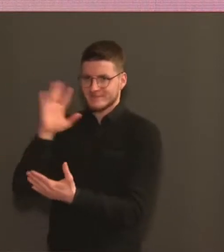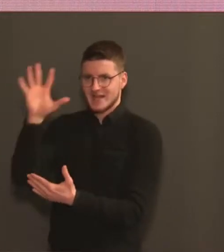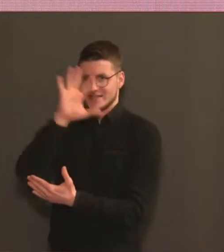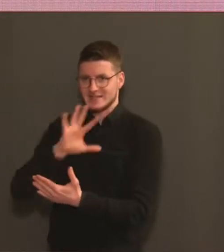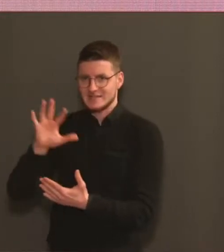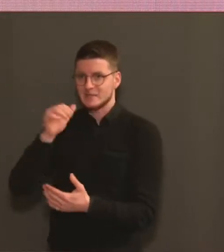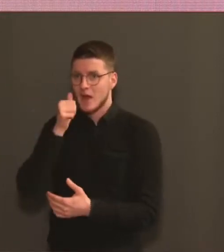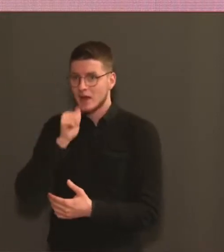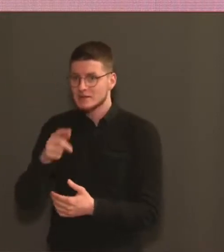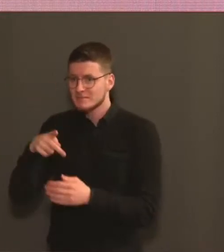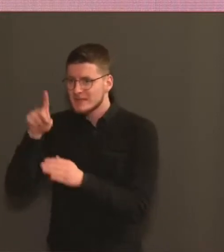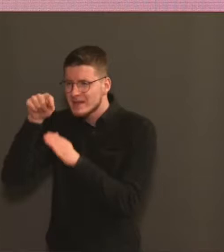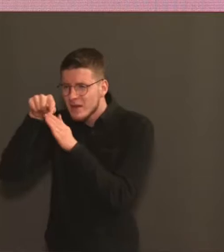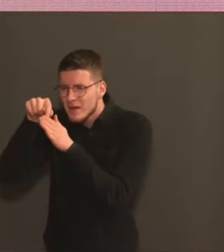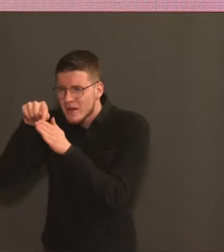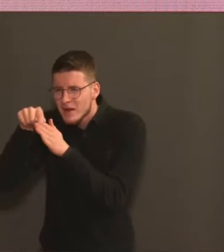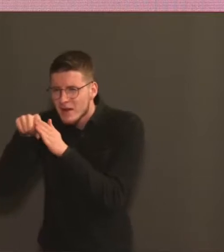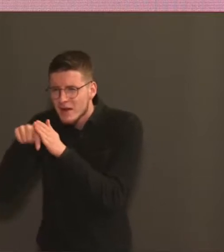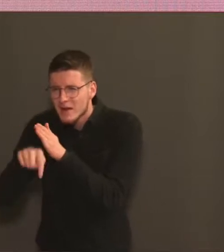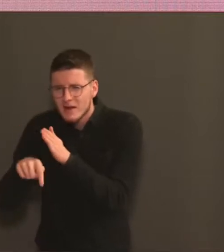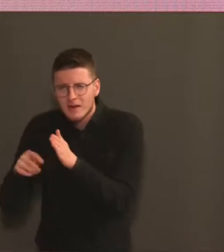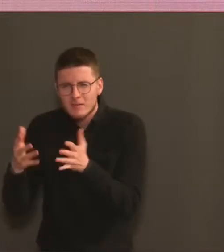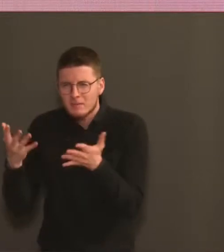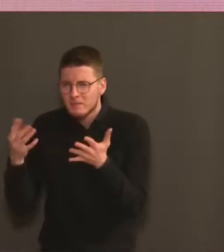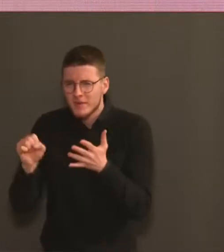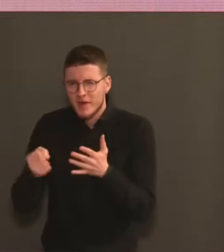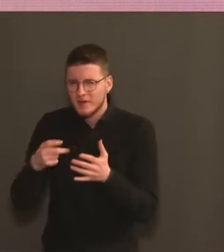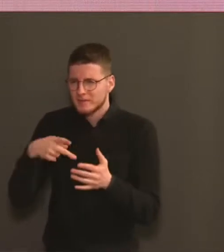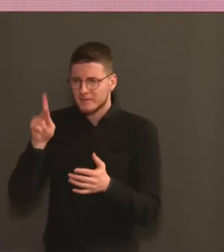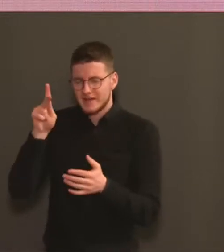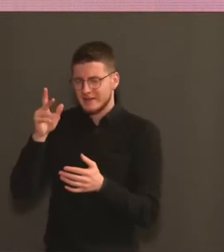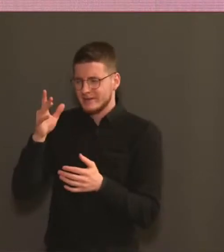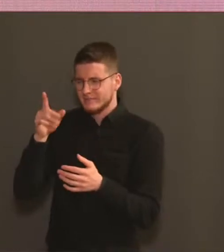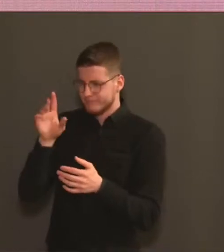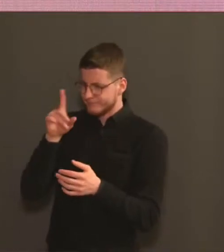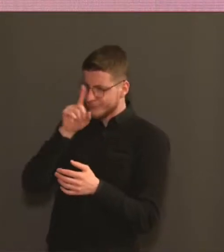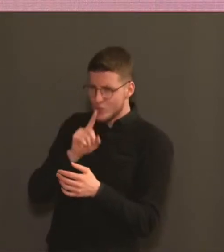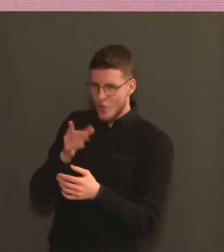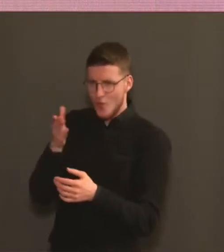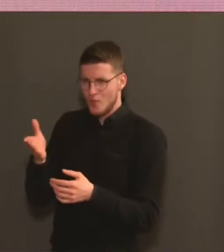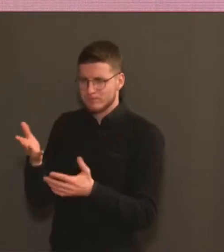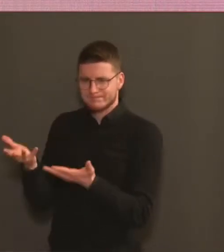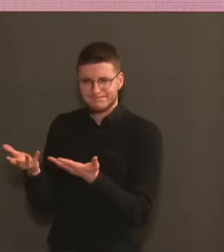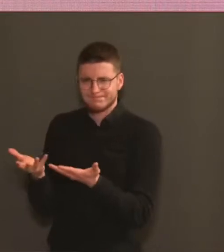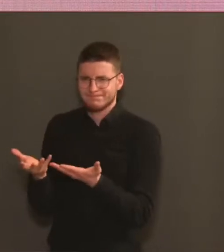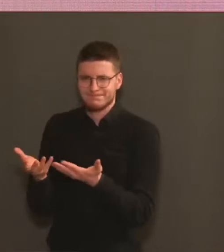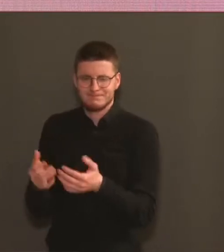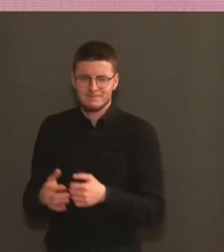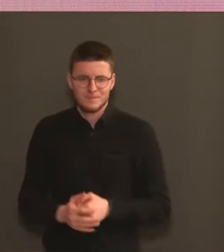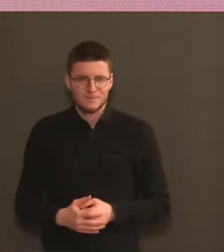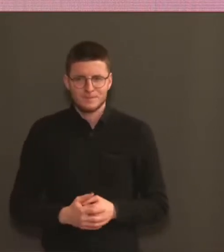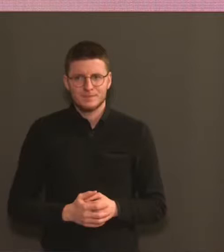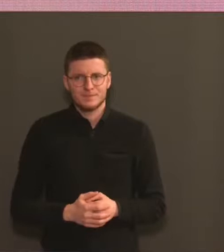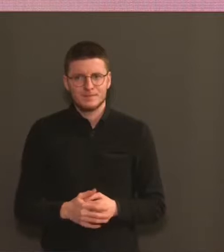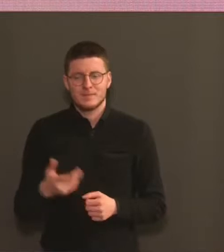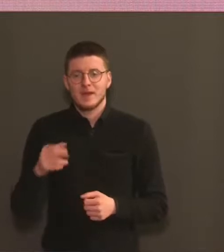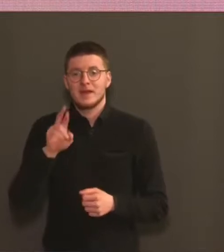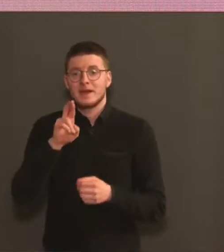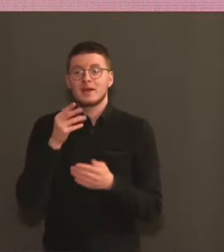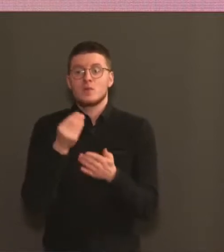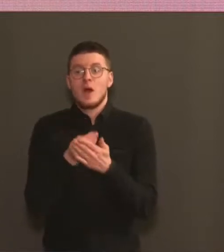worden de aantallen te klein om nog betrouwbare uitspraken te doen. Die ziekenhuisopnames, de R-waarde daarvan is een